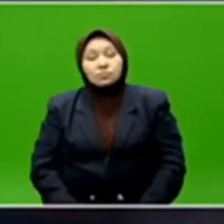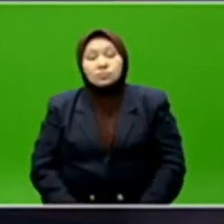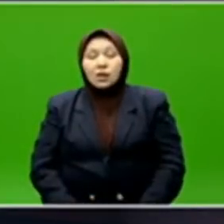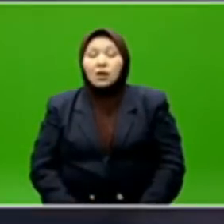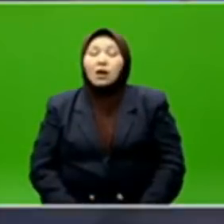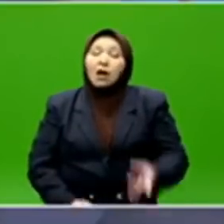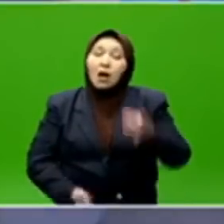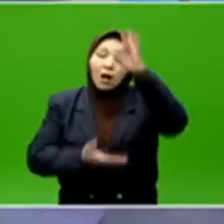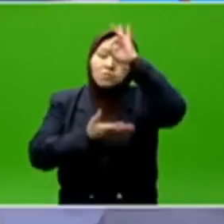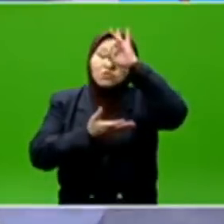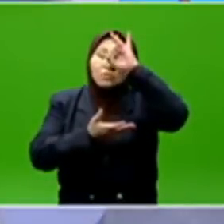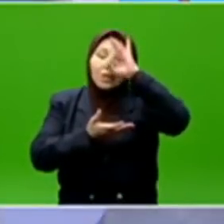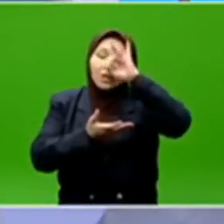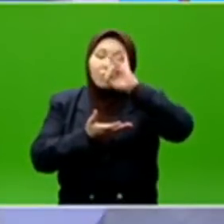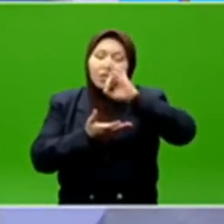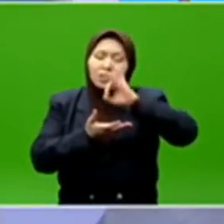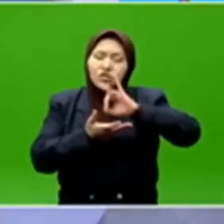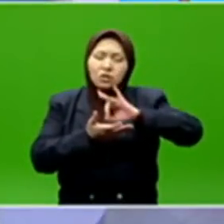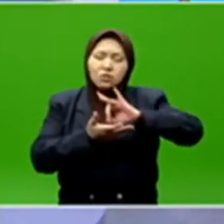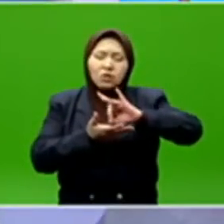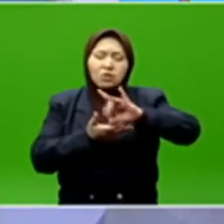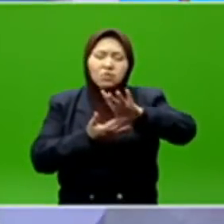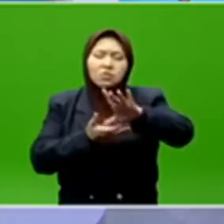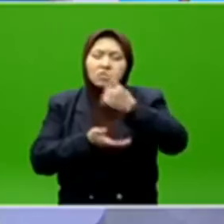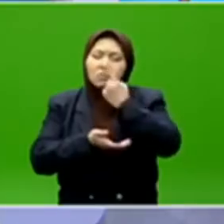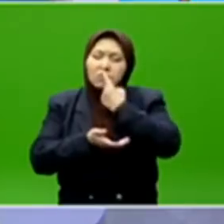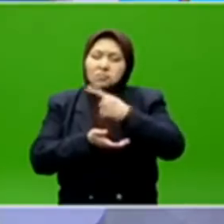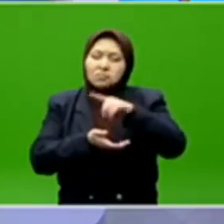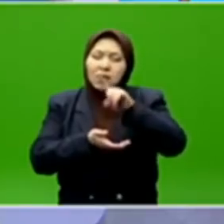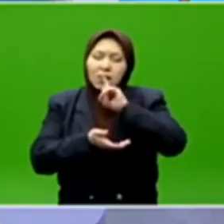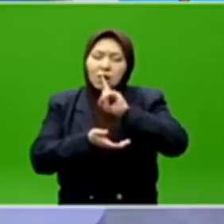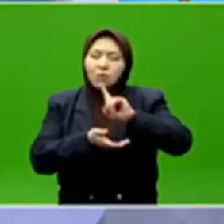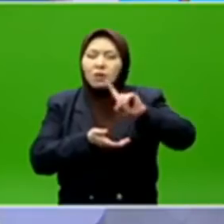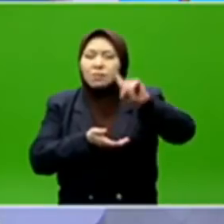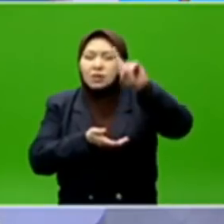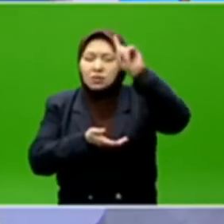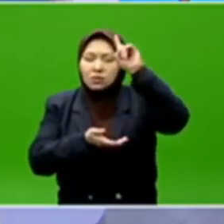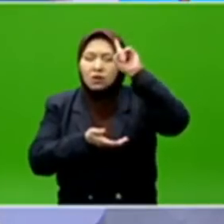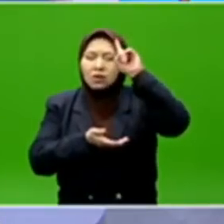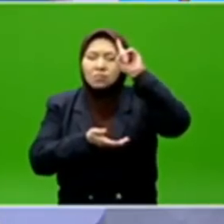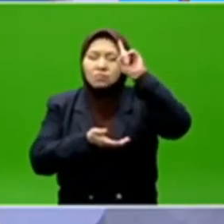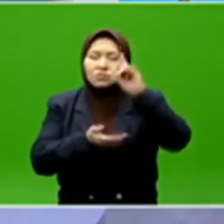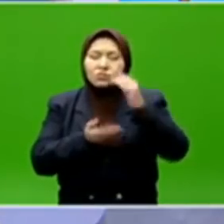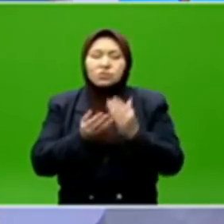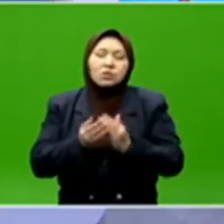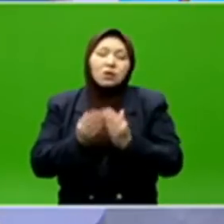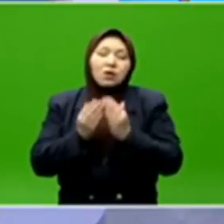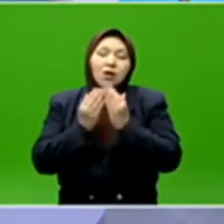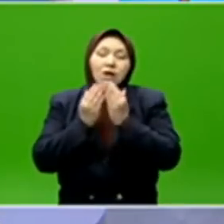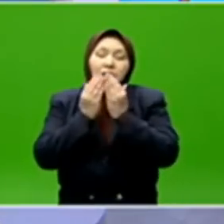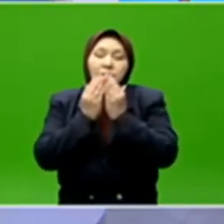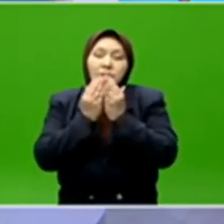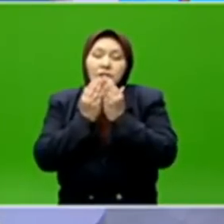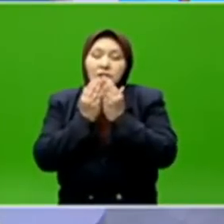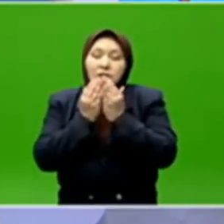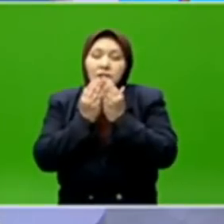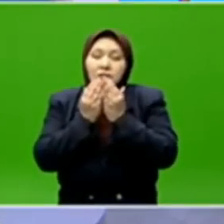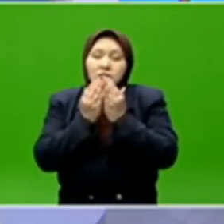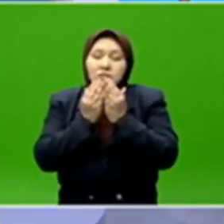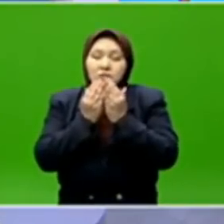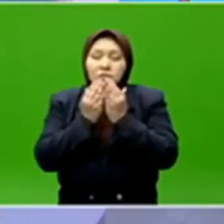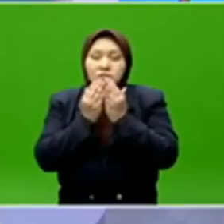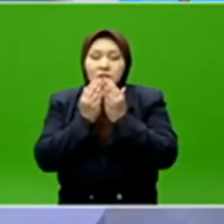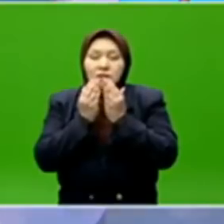أعوذ بالله من الشيطان الرجيم بسم الله الرحمن الرحيم الحمد لله رب العالمين